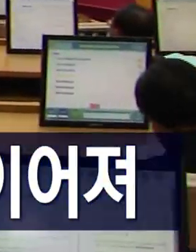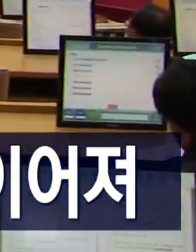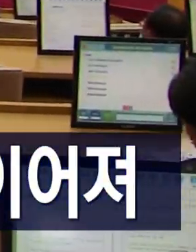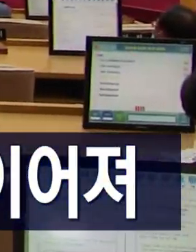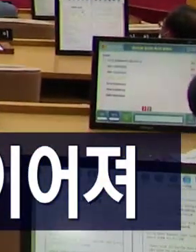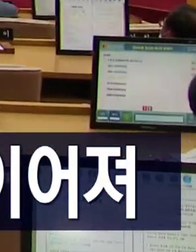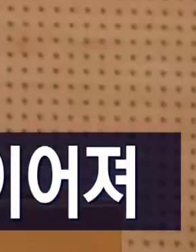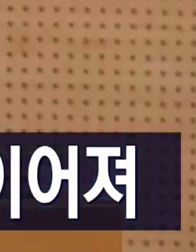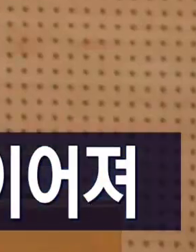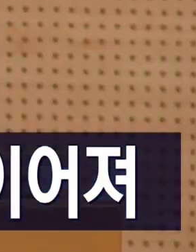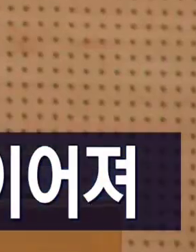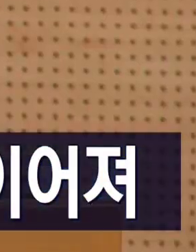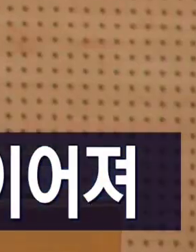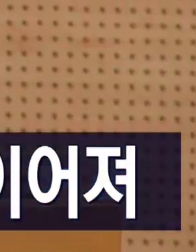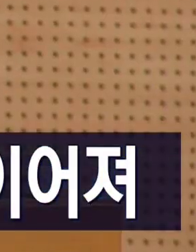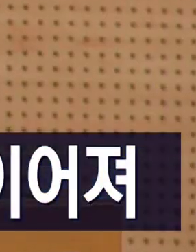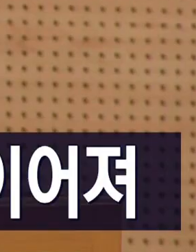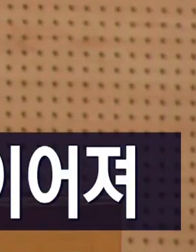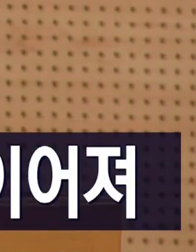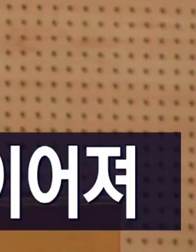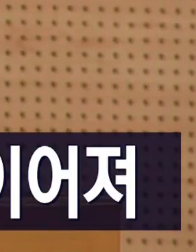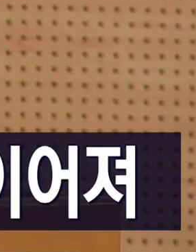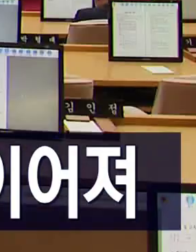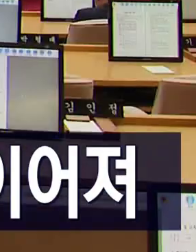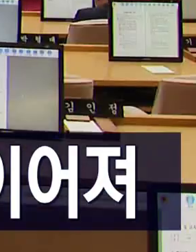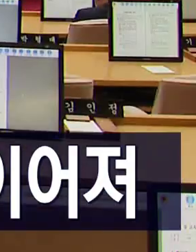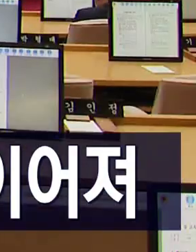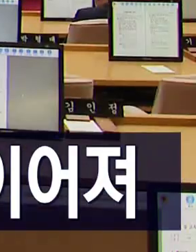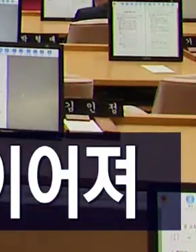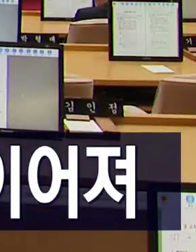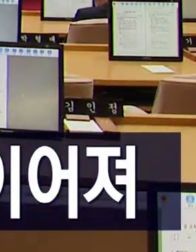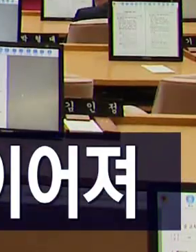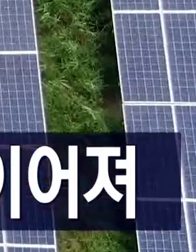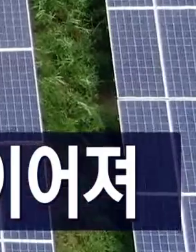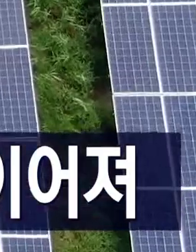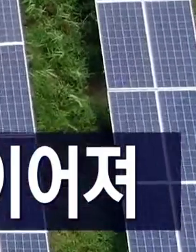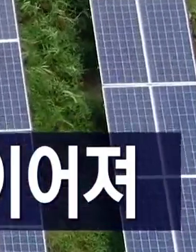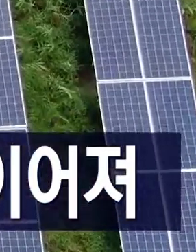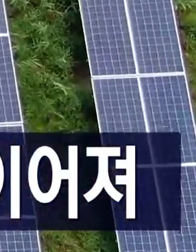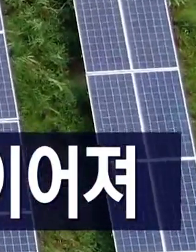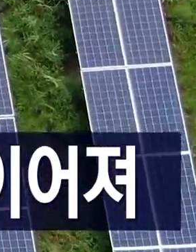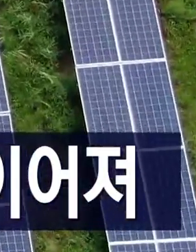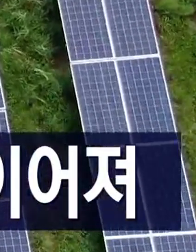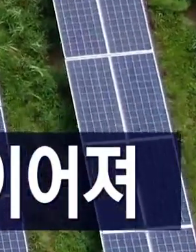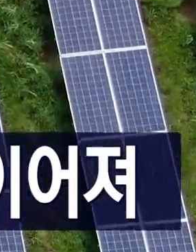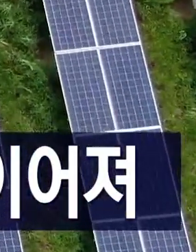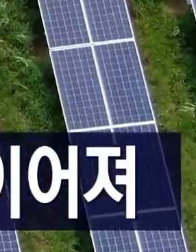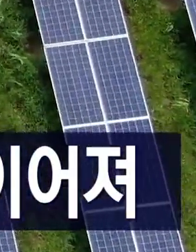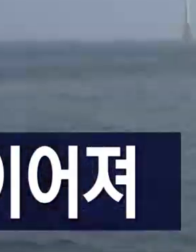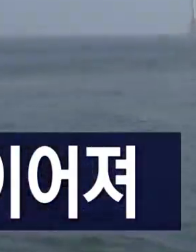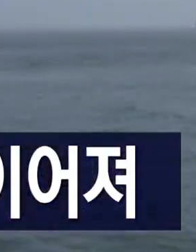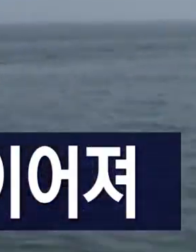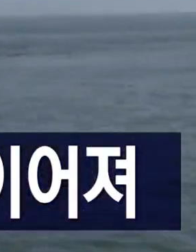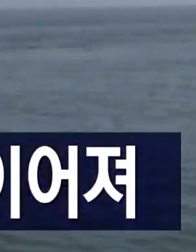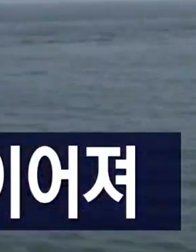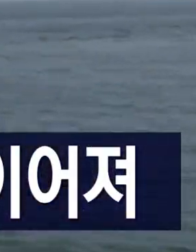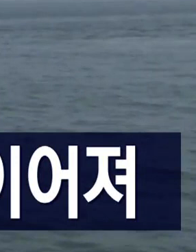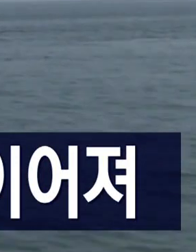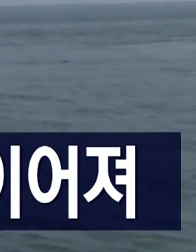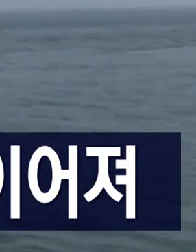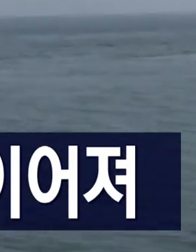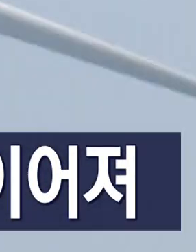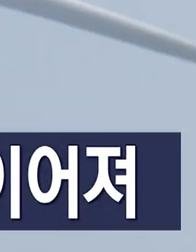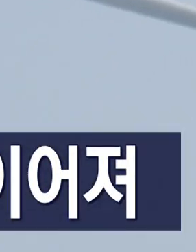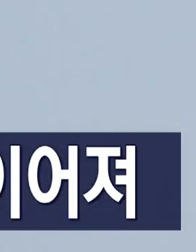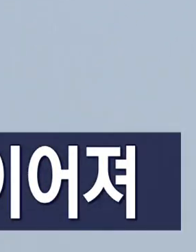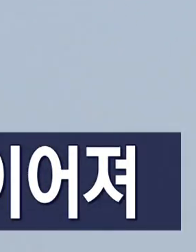전라남도와 전남교육청에 대한 전남도의회 도정교육행정질문이 이틀째 이어졌습니다. 정부의 신재생에너지 정책에 대응할 전남의